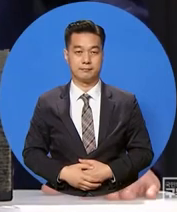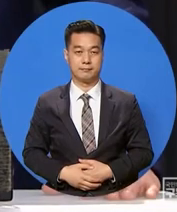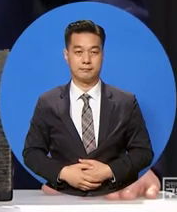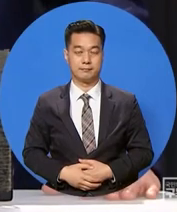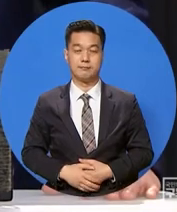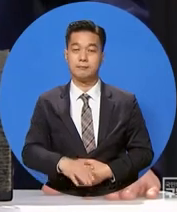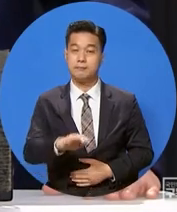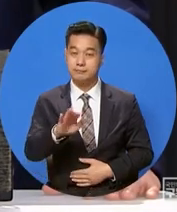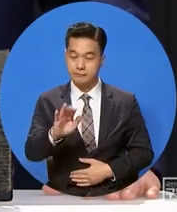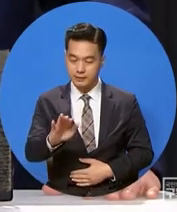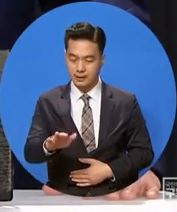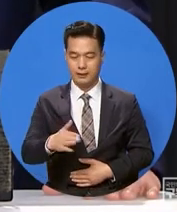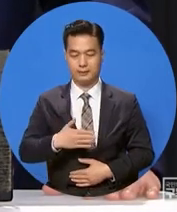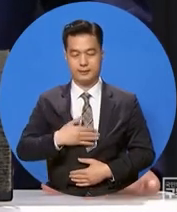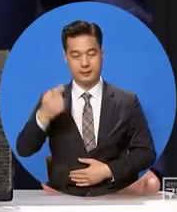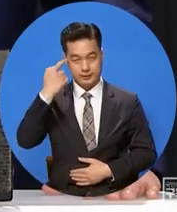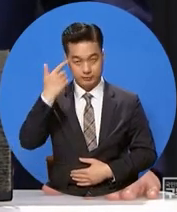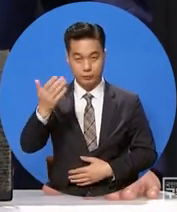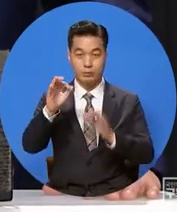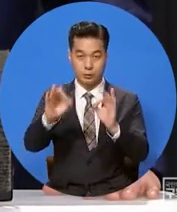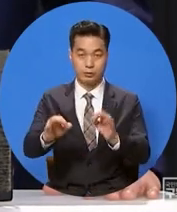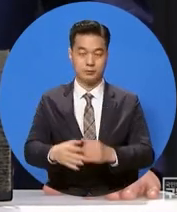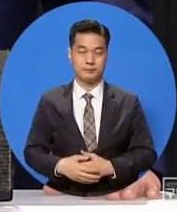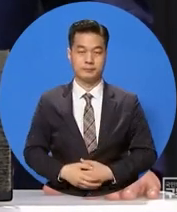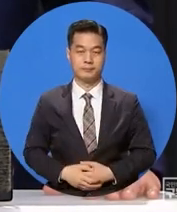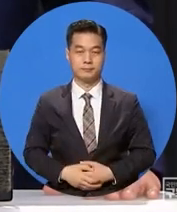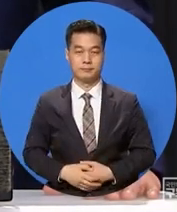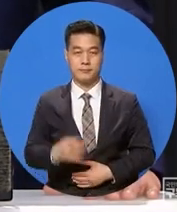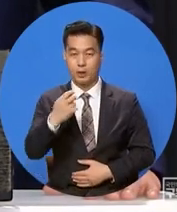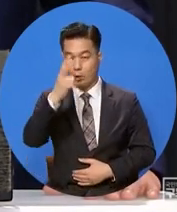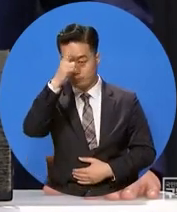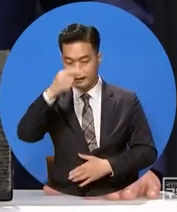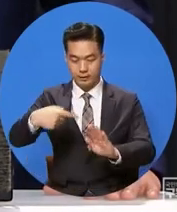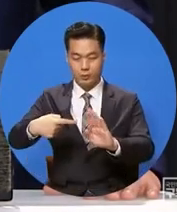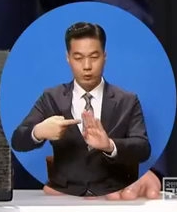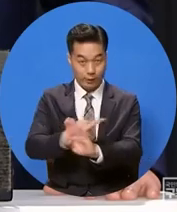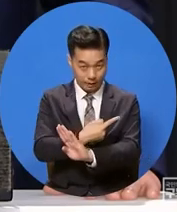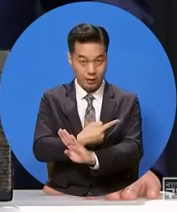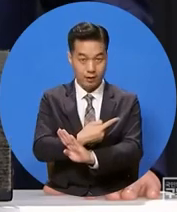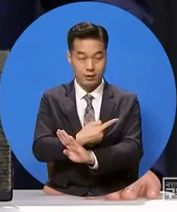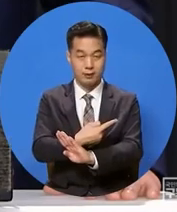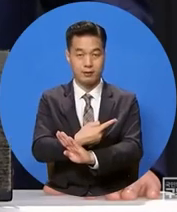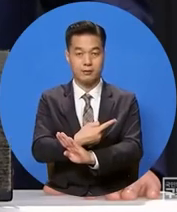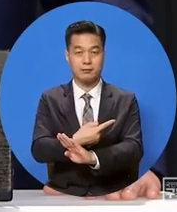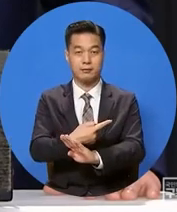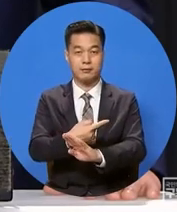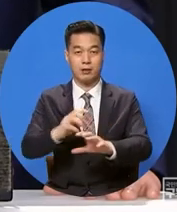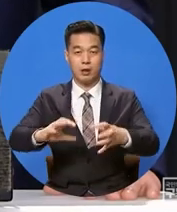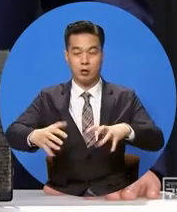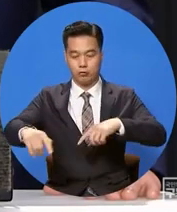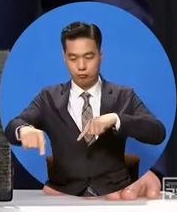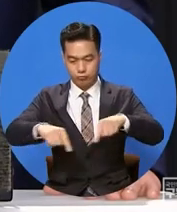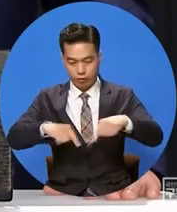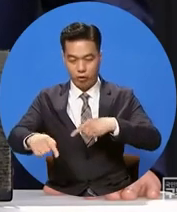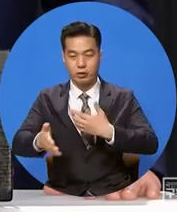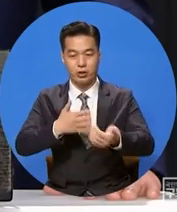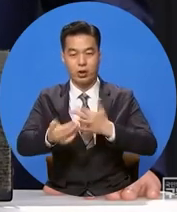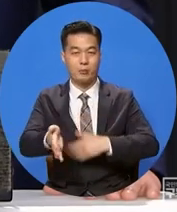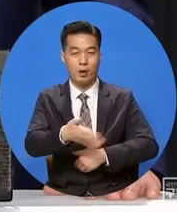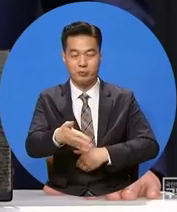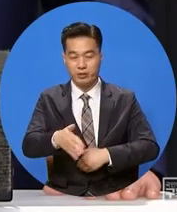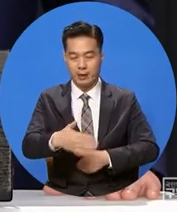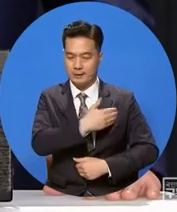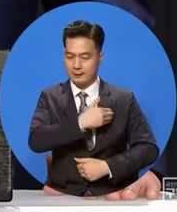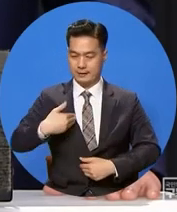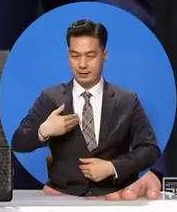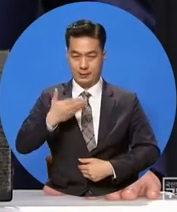자, 그럼 제가 물어보겠습니다. 네. 검찰 외에 국정감이 전무한데 네. 어디에 자신이